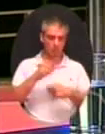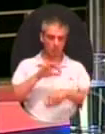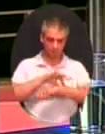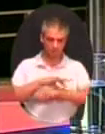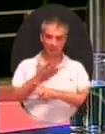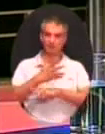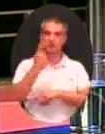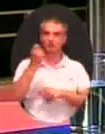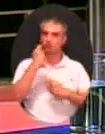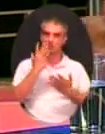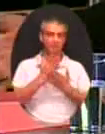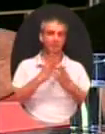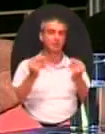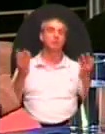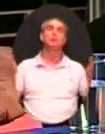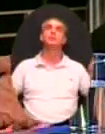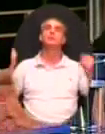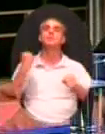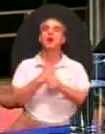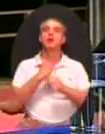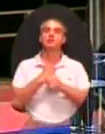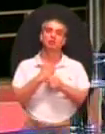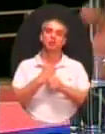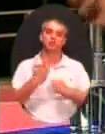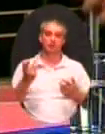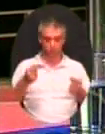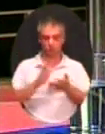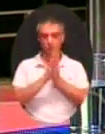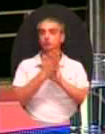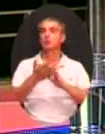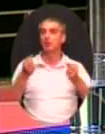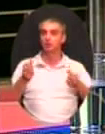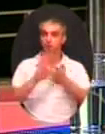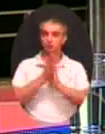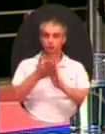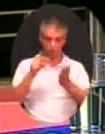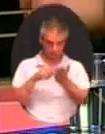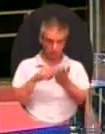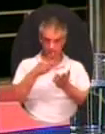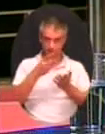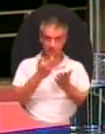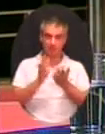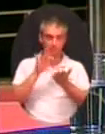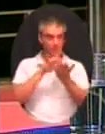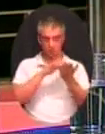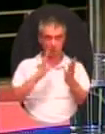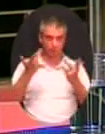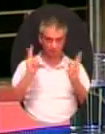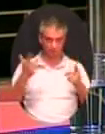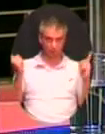ודגים לשבת. אבל הם כבר לא שם. הכל. נו, מה לעשות? אז בסדר, אז השוק השתנה. אז מה השוק השתנה? בשביל זה חסרים מקומות איפה